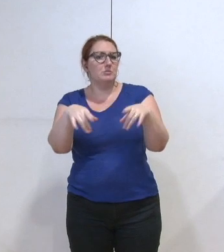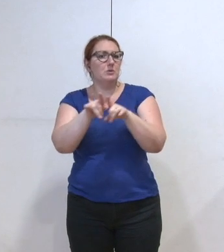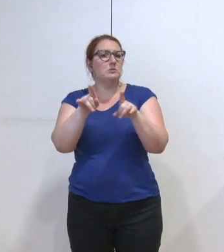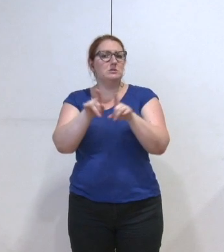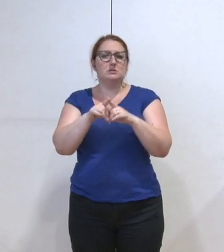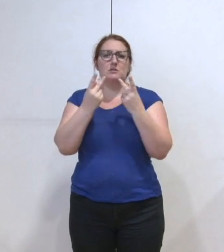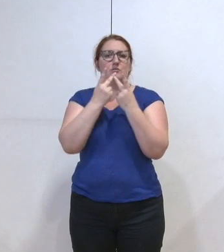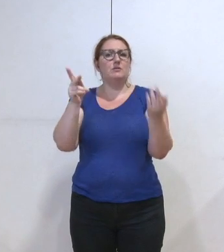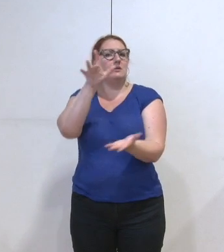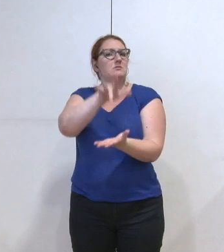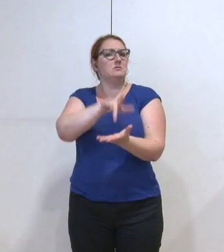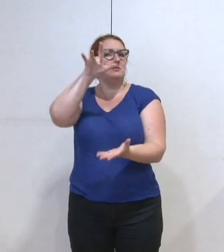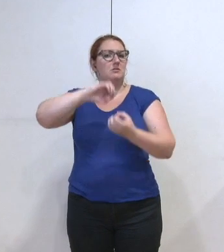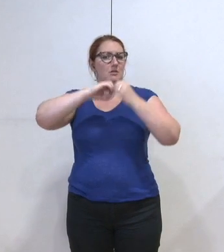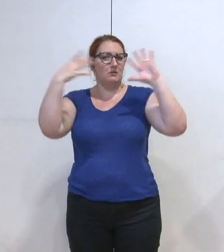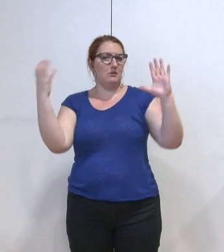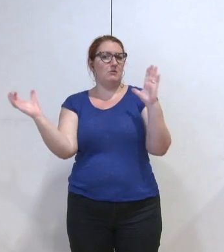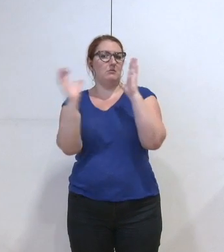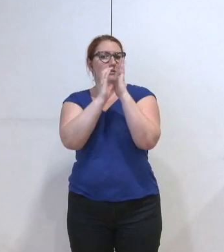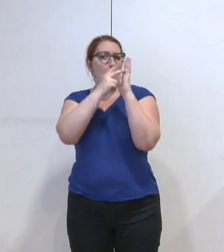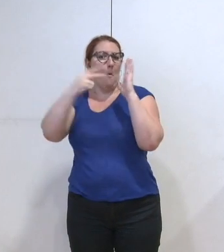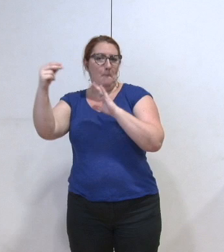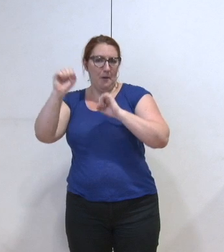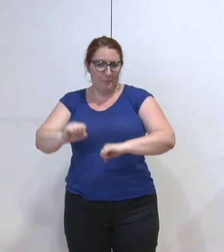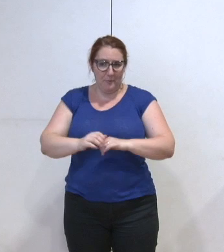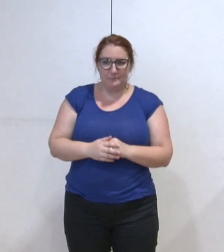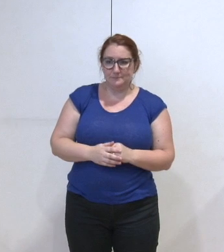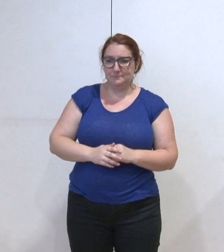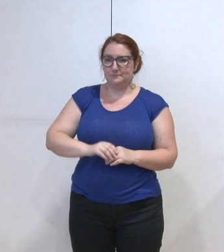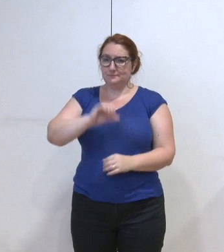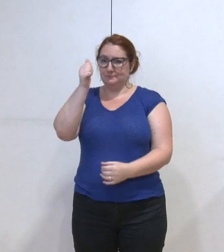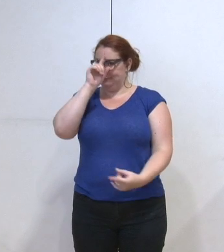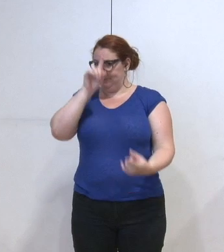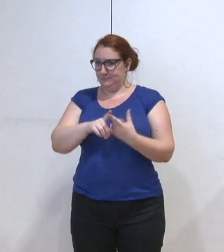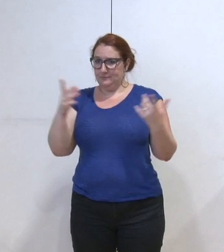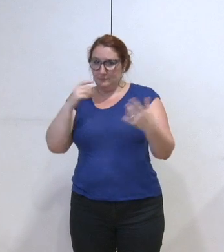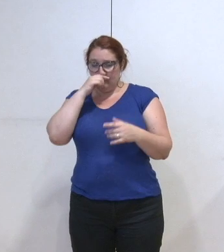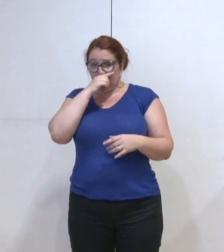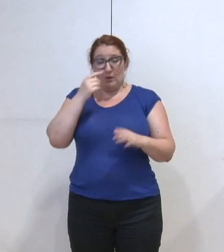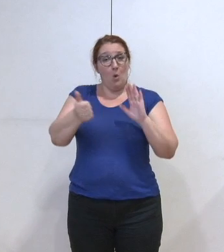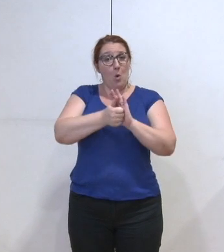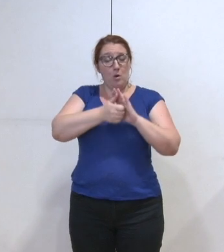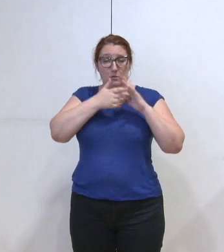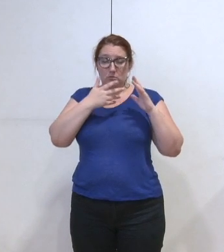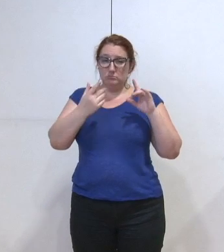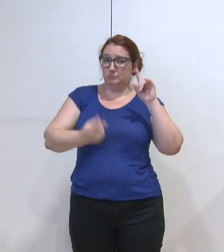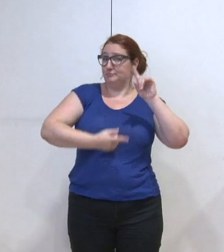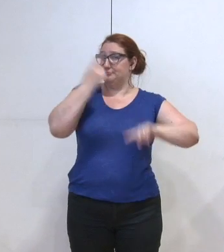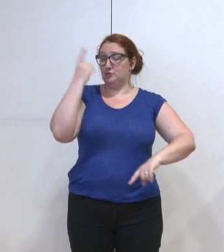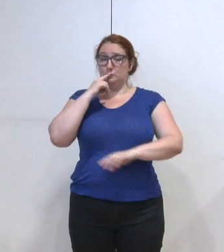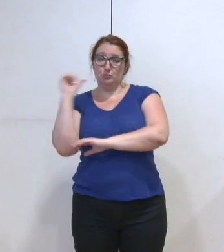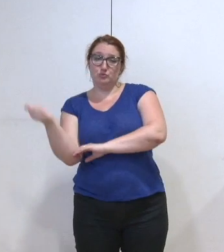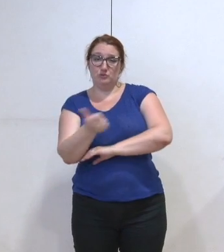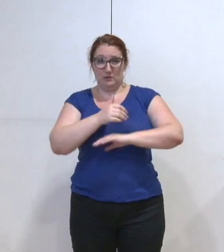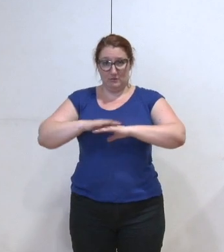ville comporte trois parties une première partie sur l'étude du rôle dominant de chacun des quartiers de Grenoble